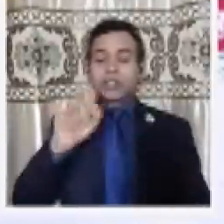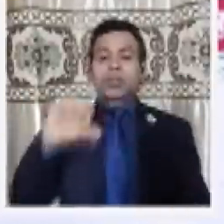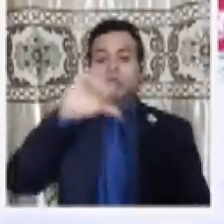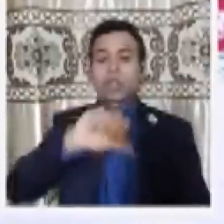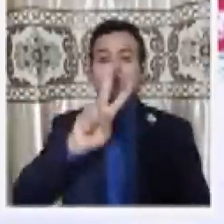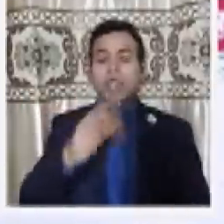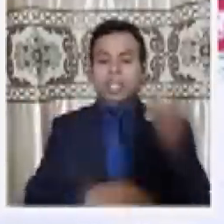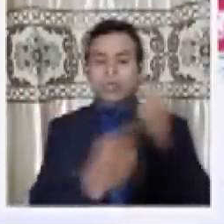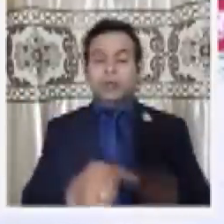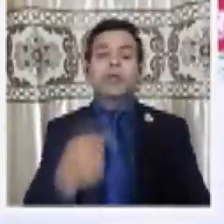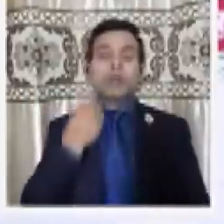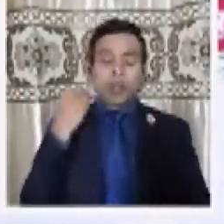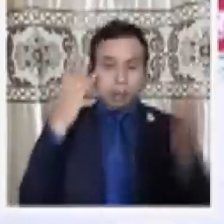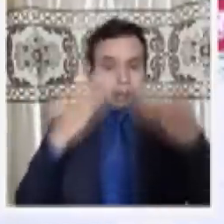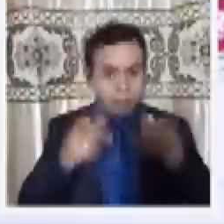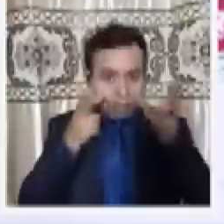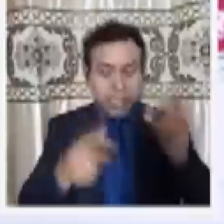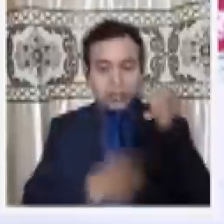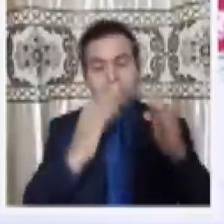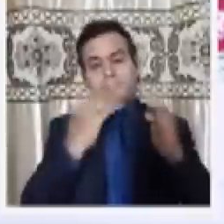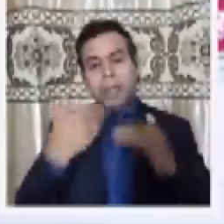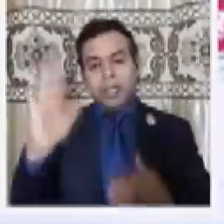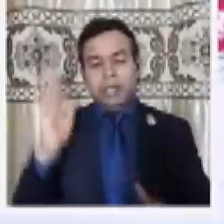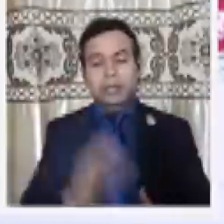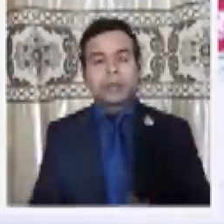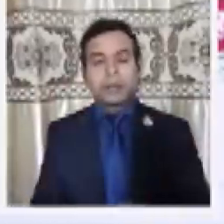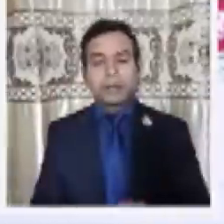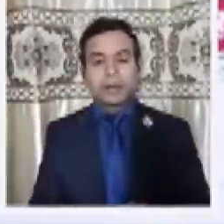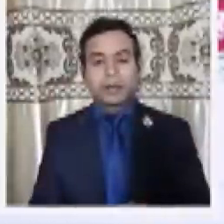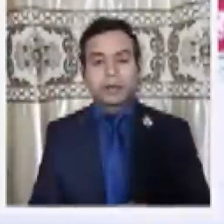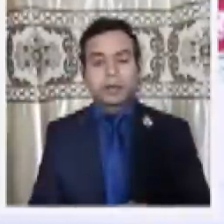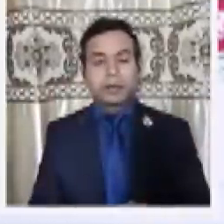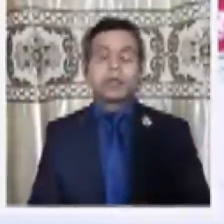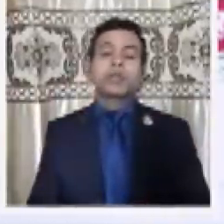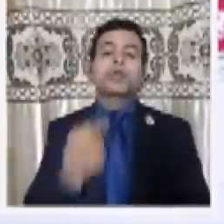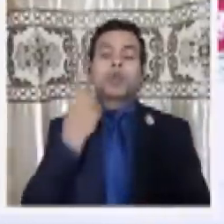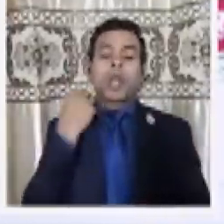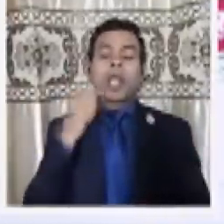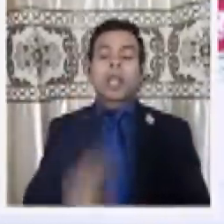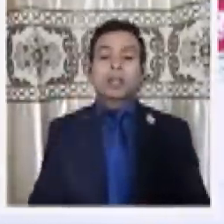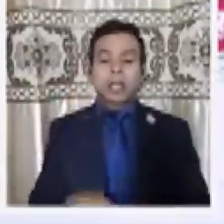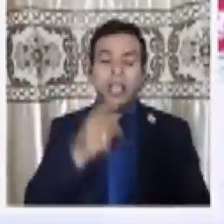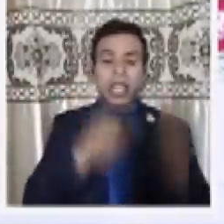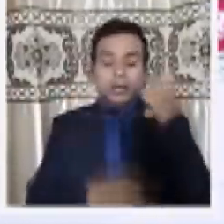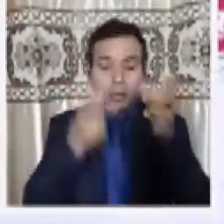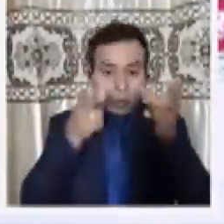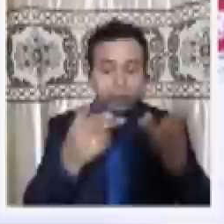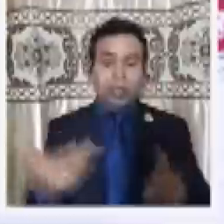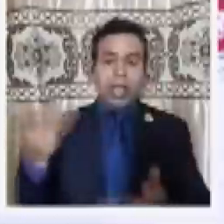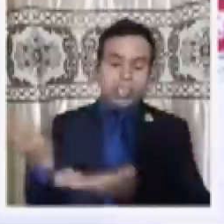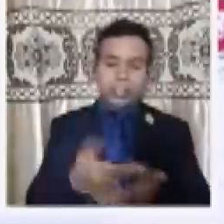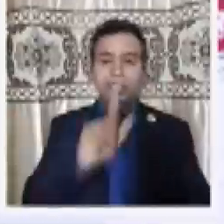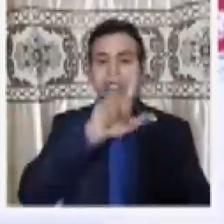24 ঘন্টা আইসোলেশনে যুক্ত হয়েছে 792 জন, 24 ঘন্টা আইসোলেশন থেকে মুক্ত হয়েছেন, দুঃখিত আবার